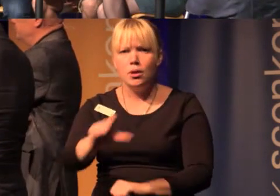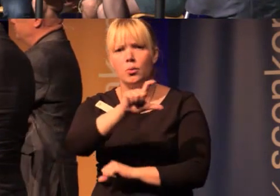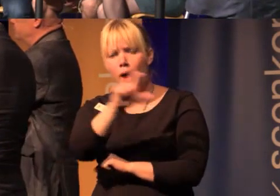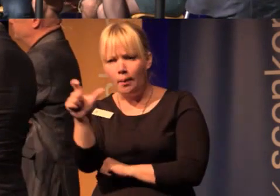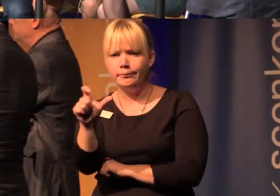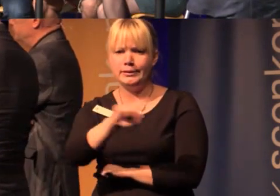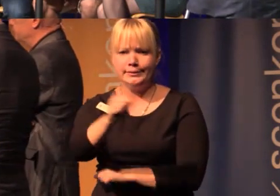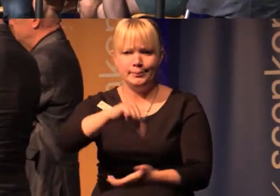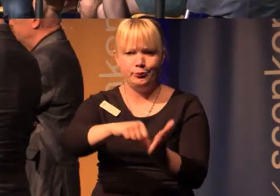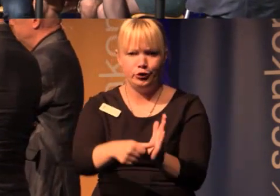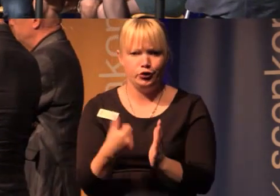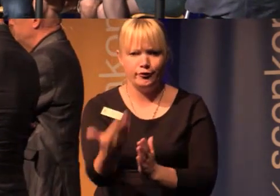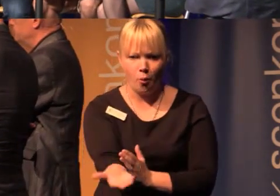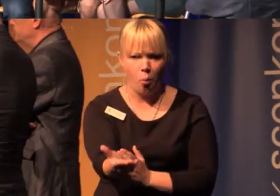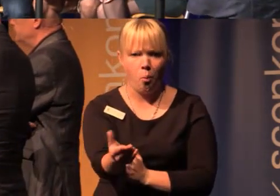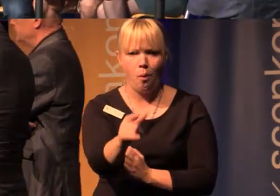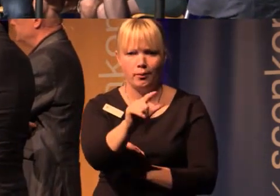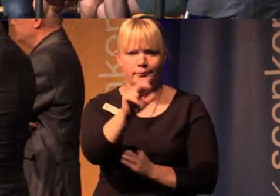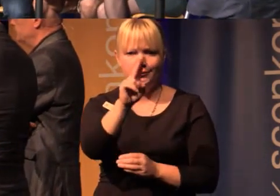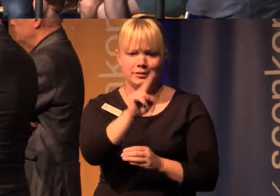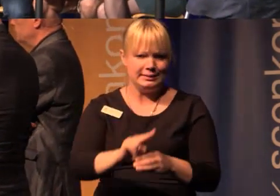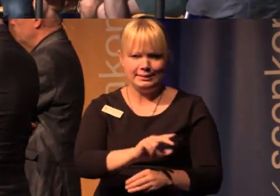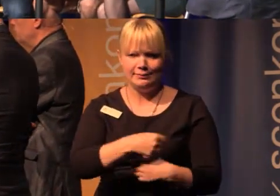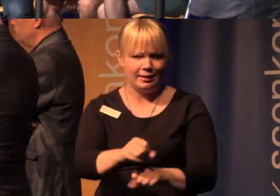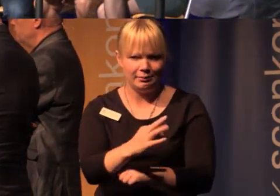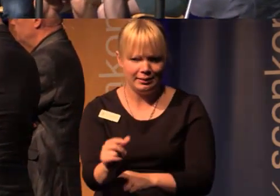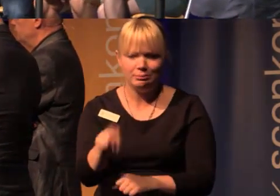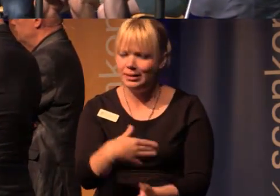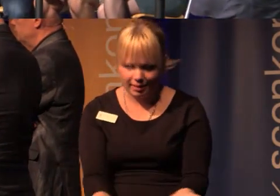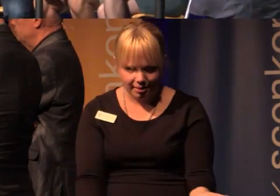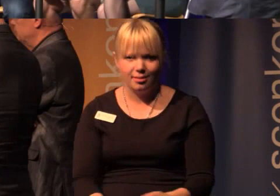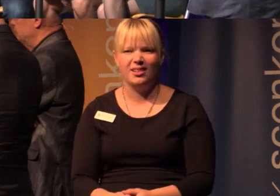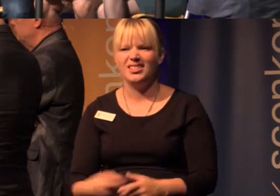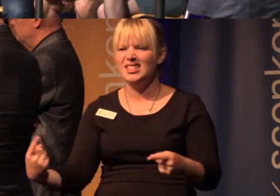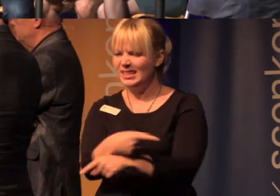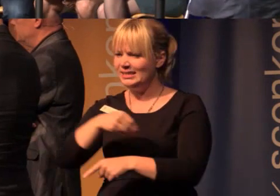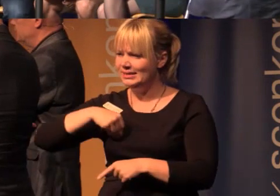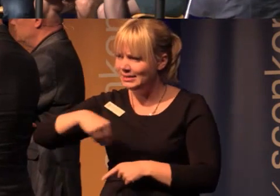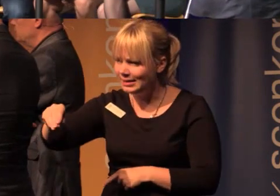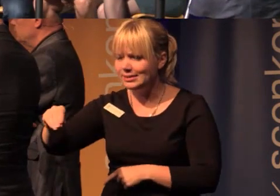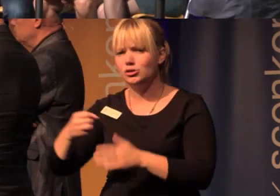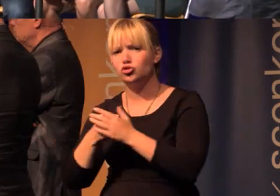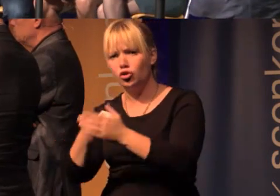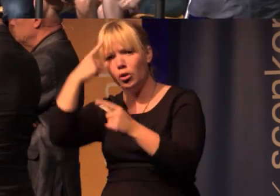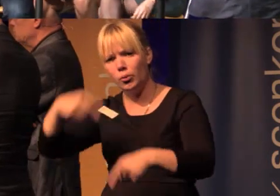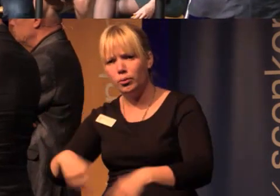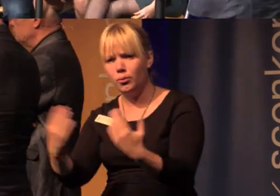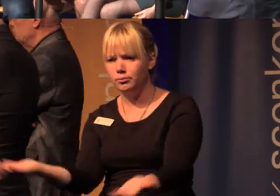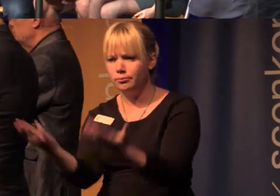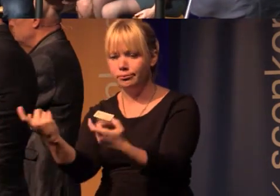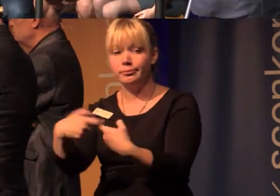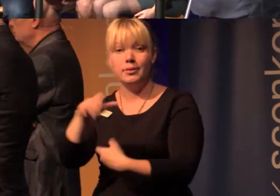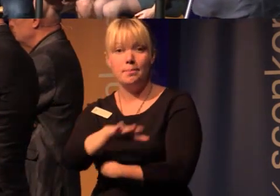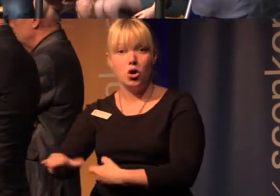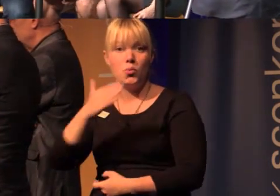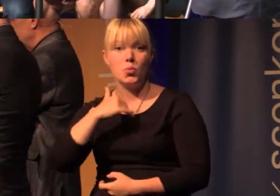får betyg i. Utan det viktiga är att man ser till att satsa på stöd för kultur för barn och unga. Och det finns ju också så